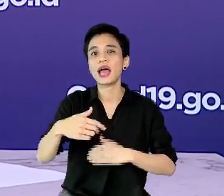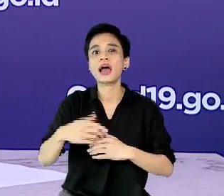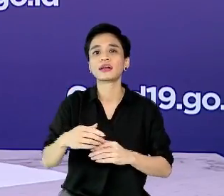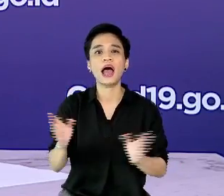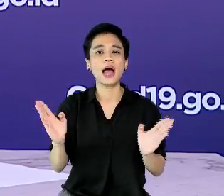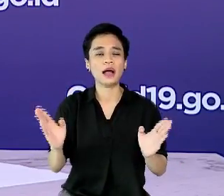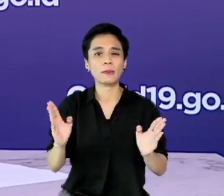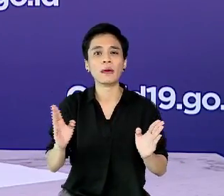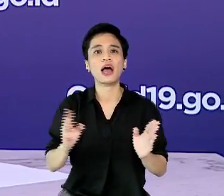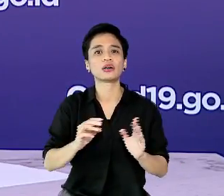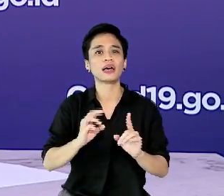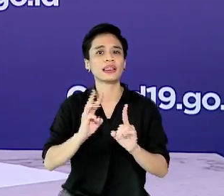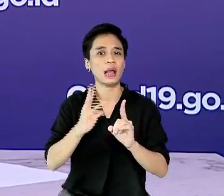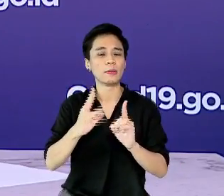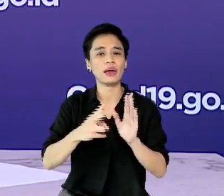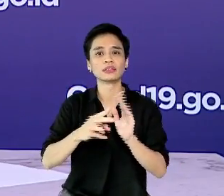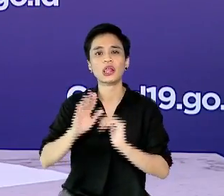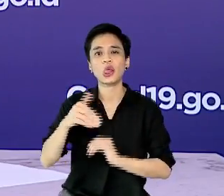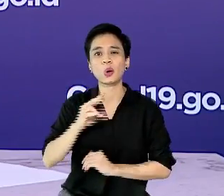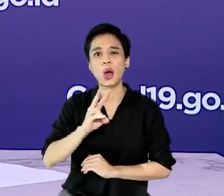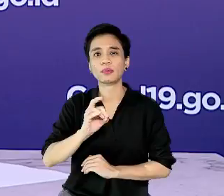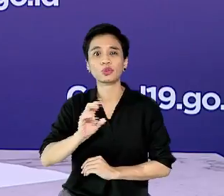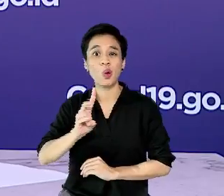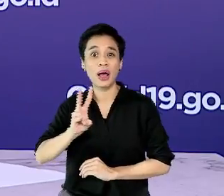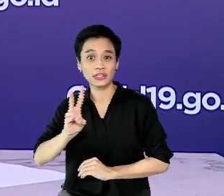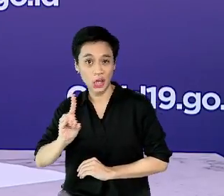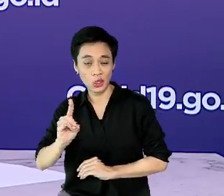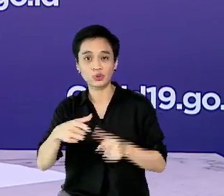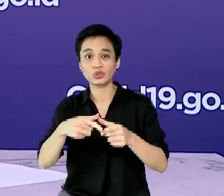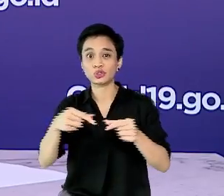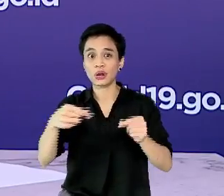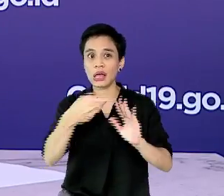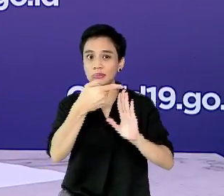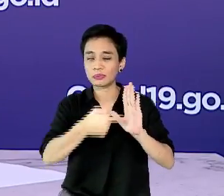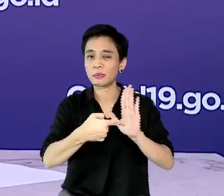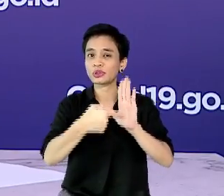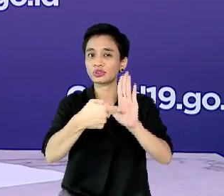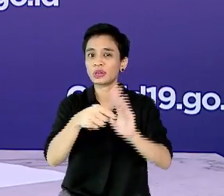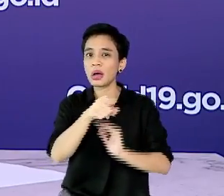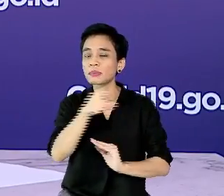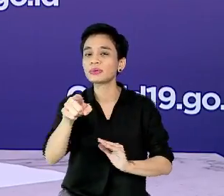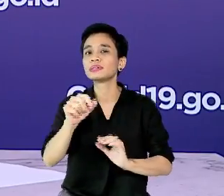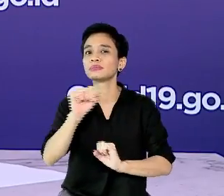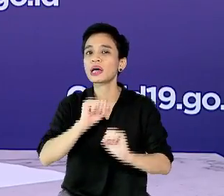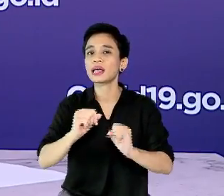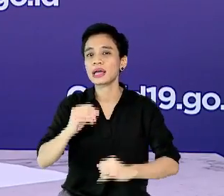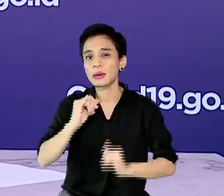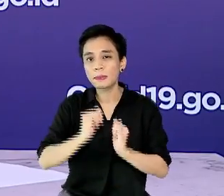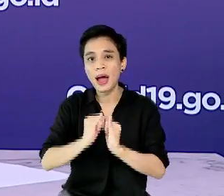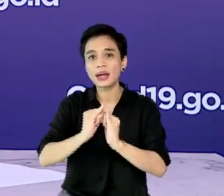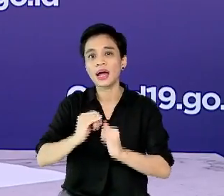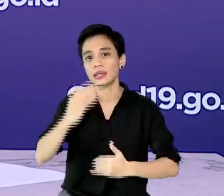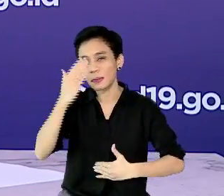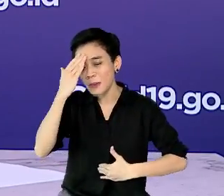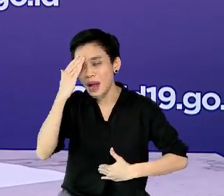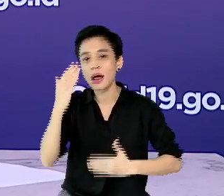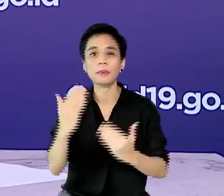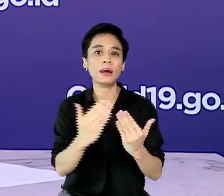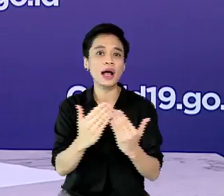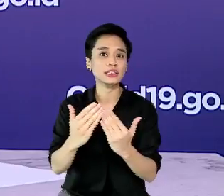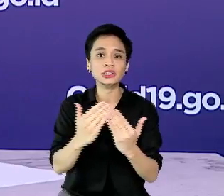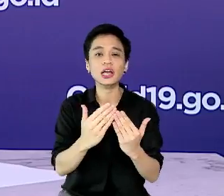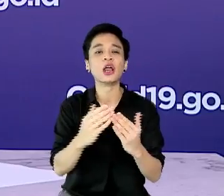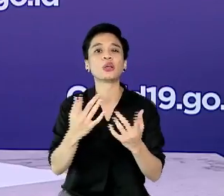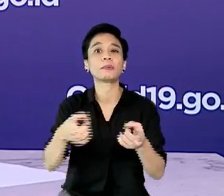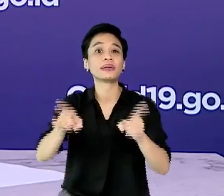2021. Dalam surat edaran ini, kegiatan sosial keagamaan seperti ibadah, pengajian,